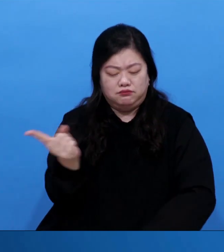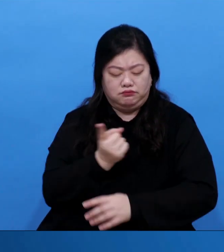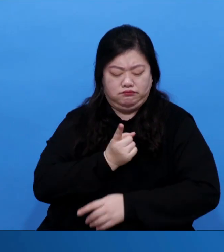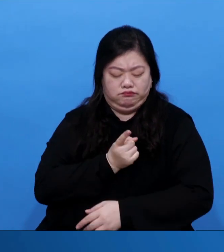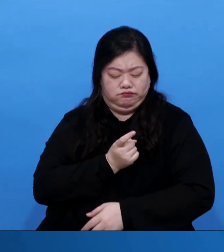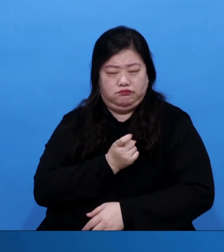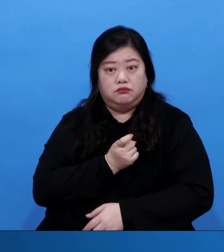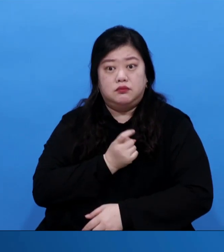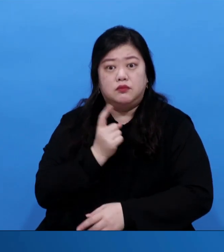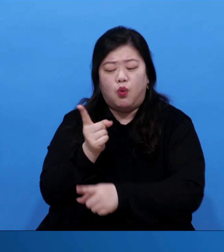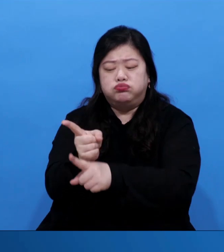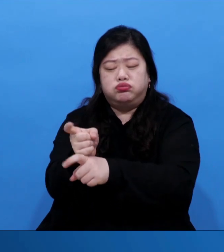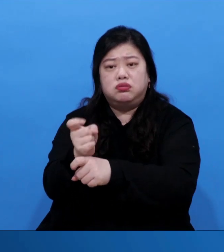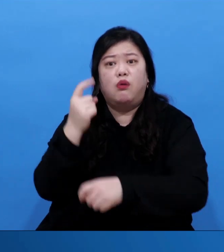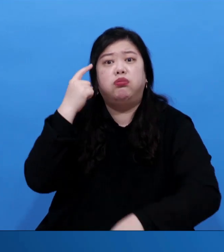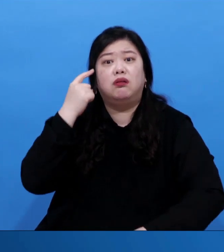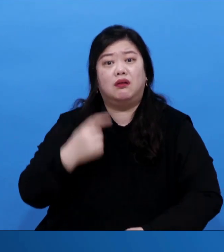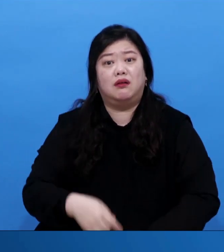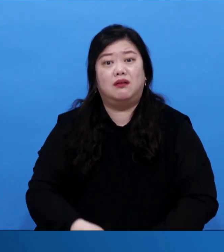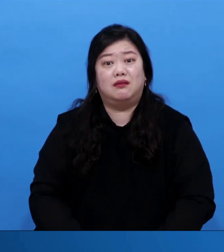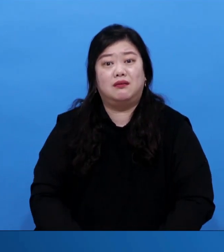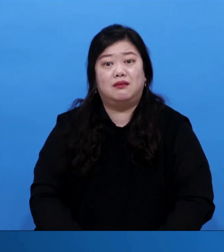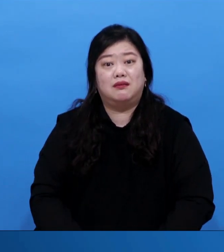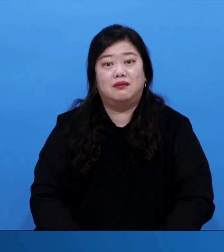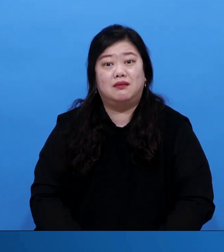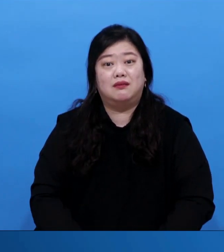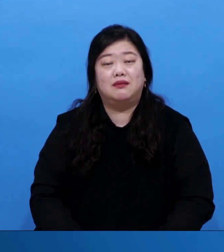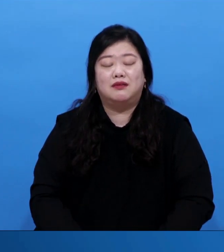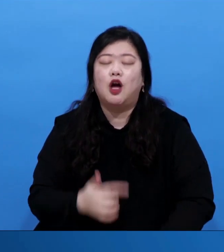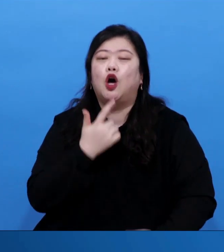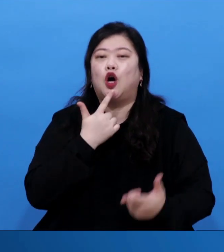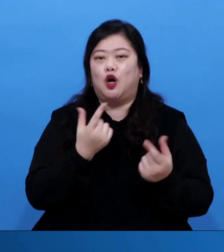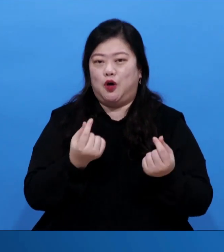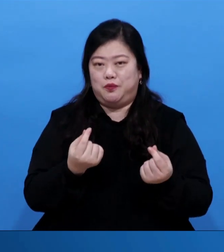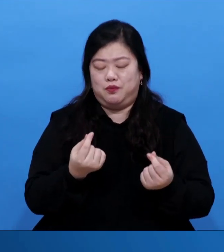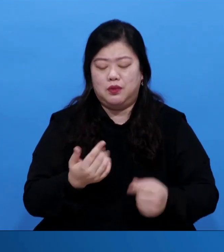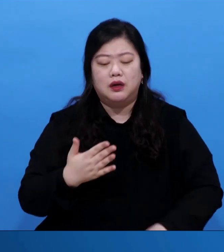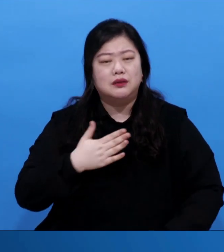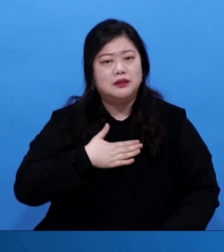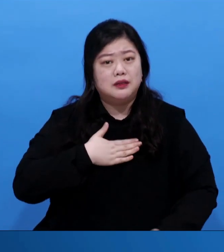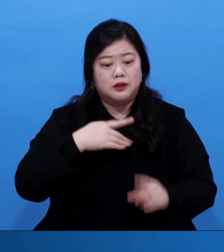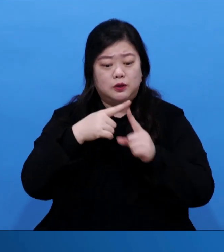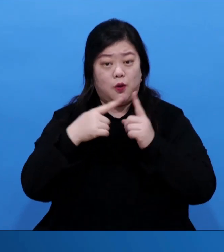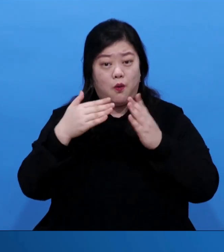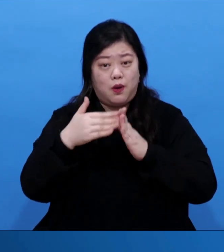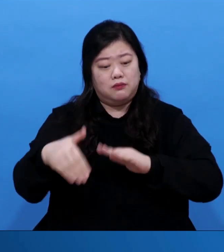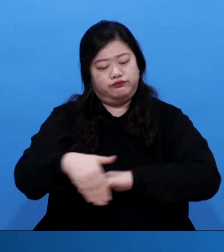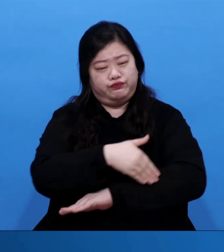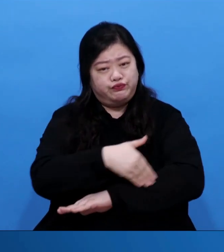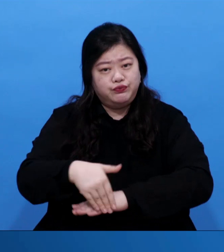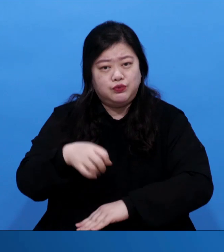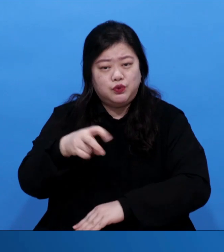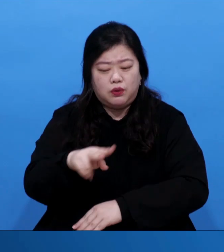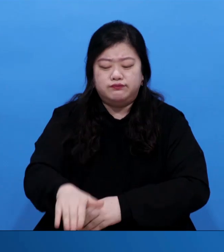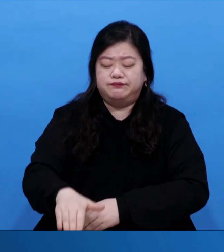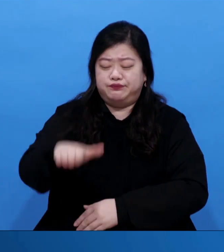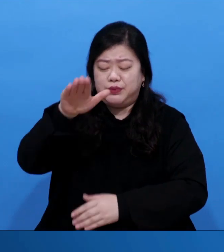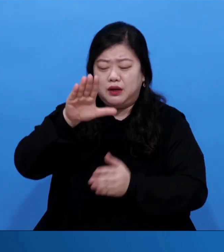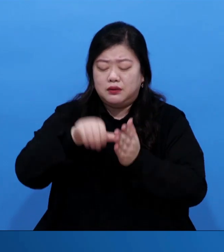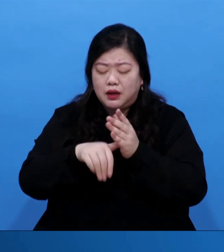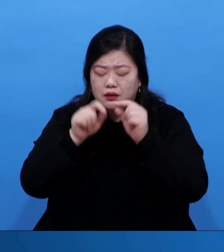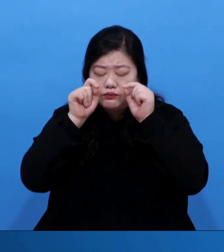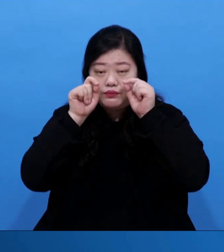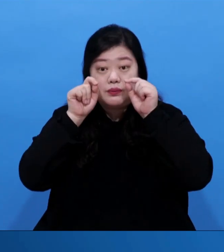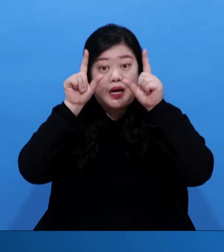저는 굉장히 중요하게 복음을 깨달았어요. I don't know if you're just going back and forth in church, but I really understood the gospel. 나는 그 그리스도 모를